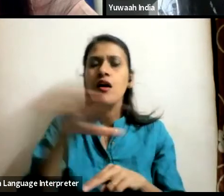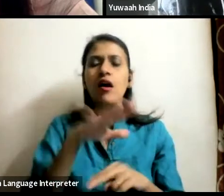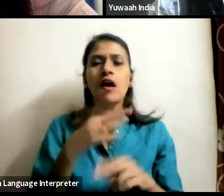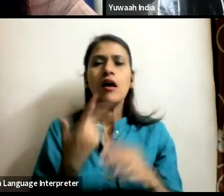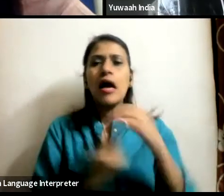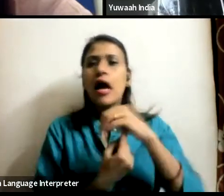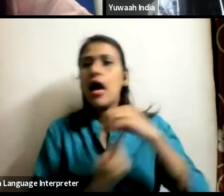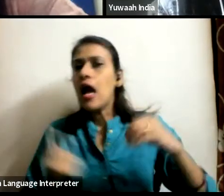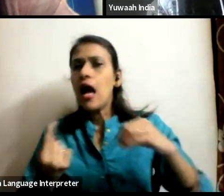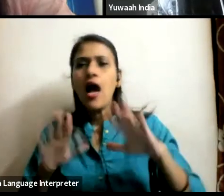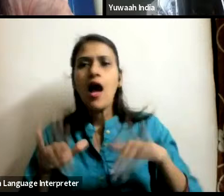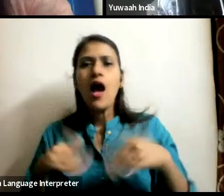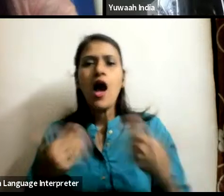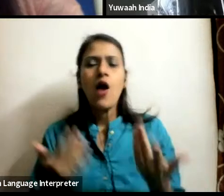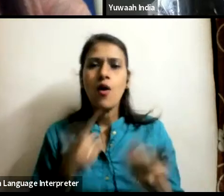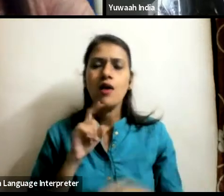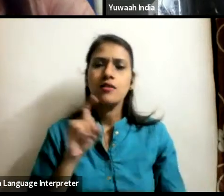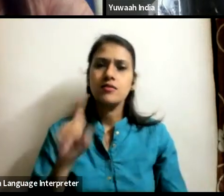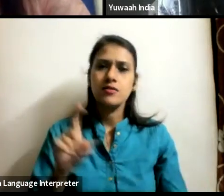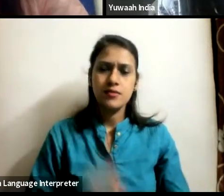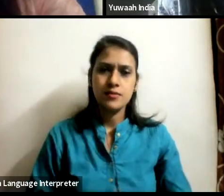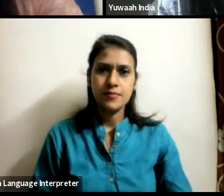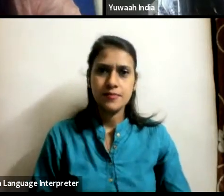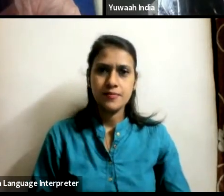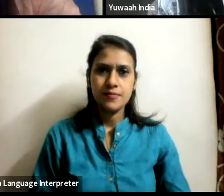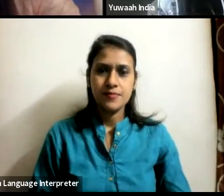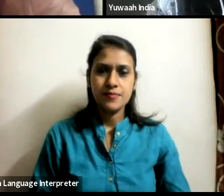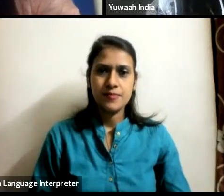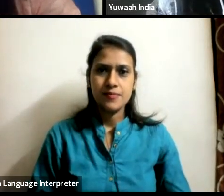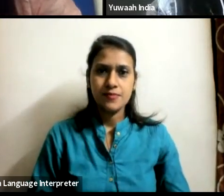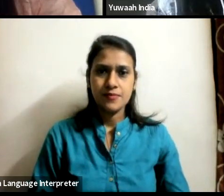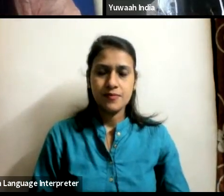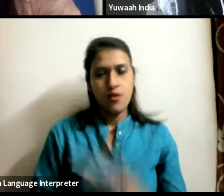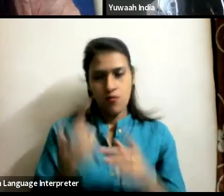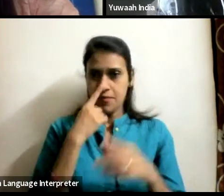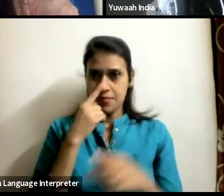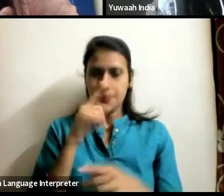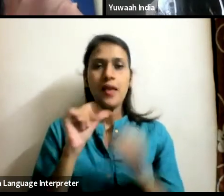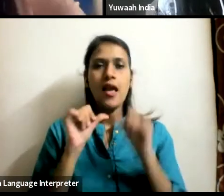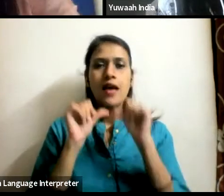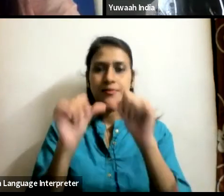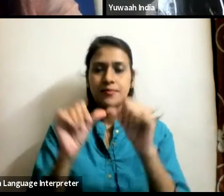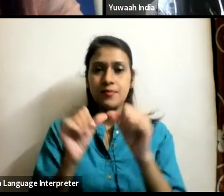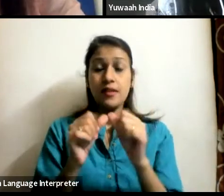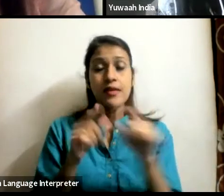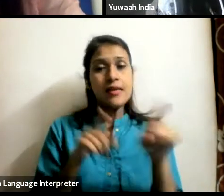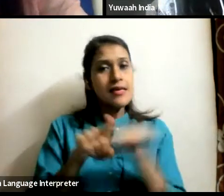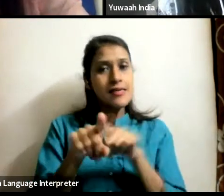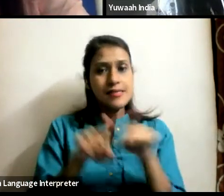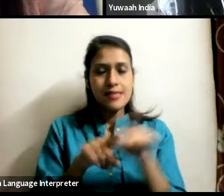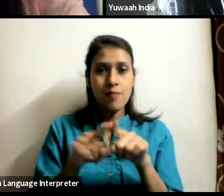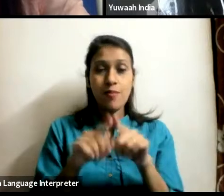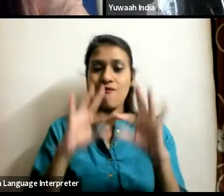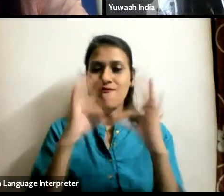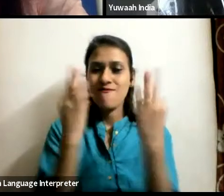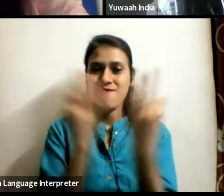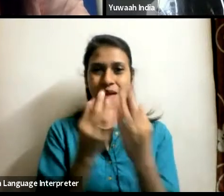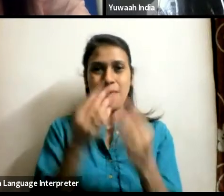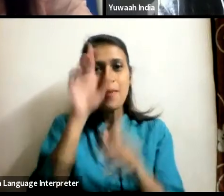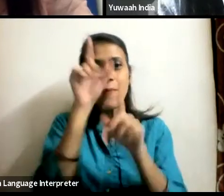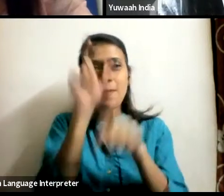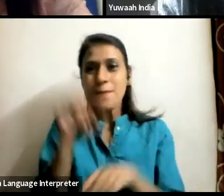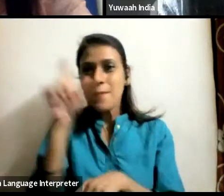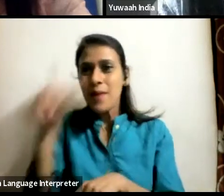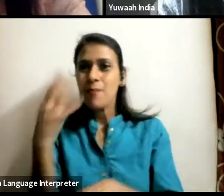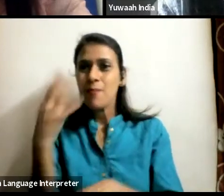होगा? ओके, से सपोजिंग आपके घर में 4 लोग हैं और चारों पॉजिटिव हैं बट डिफरेंट डिफरेंट टाइम्स